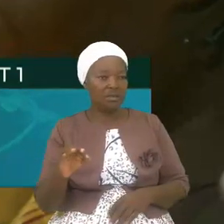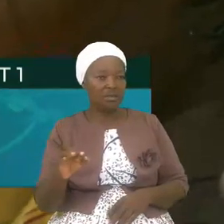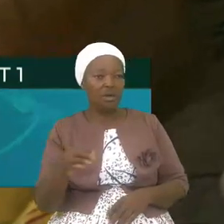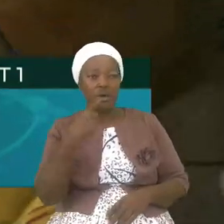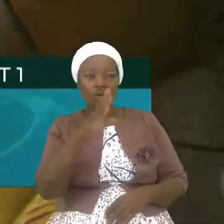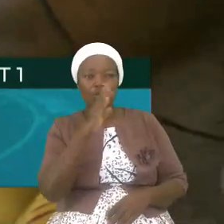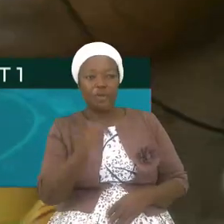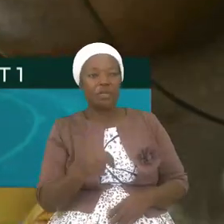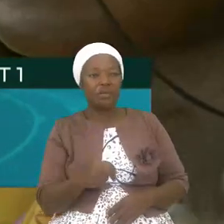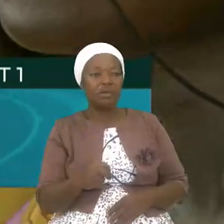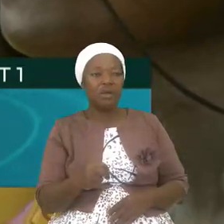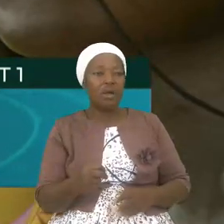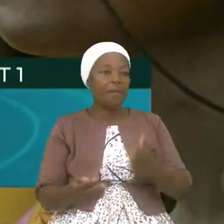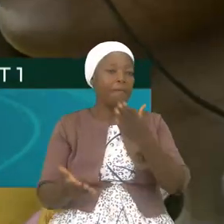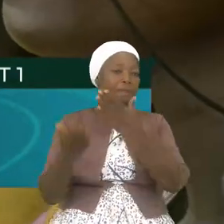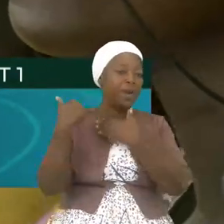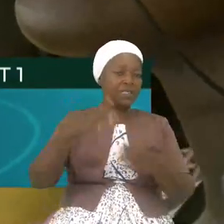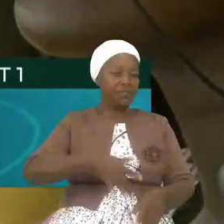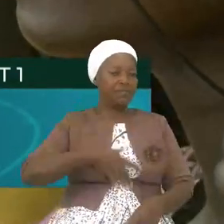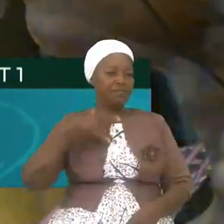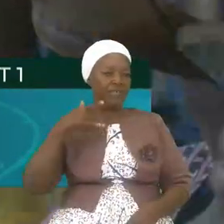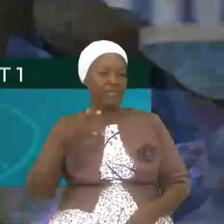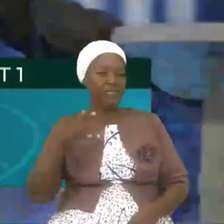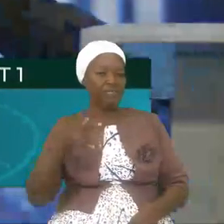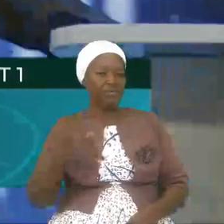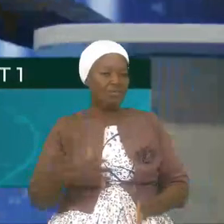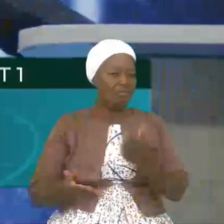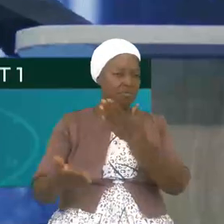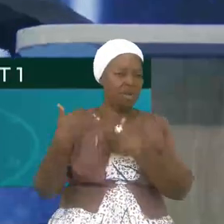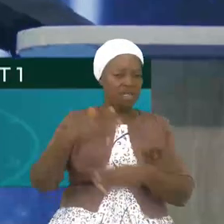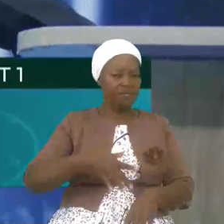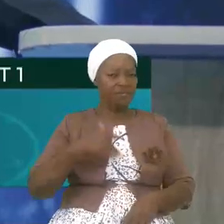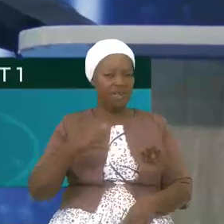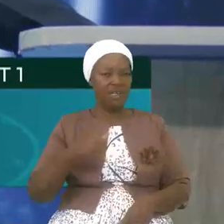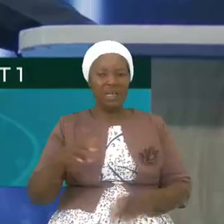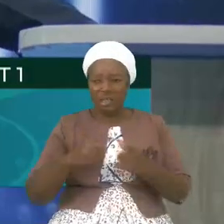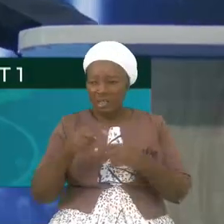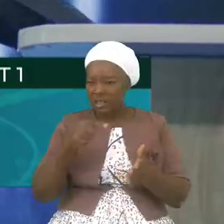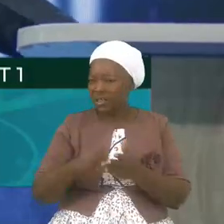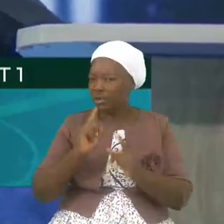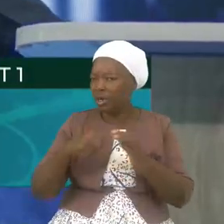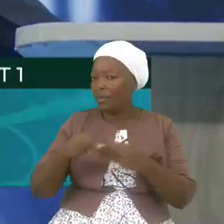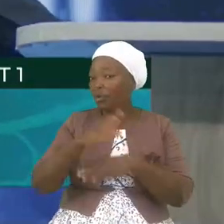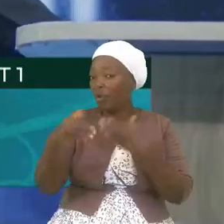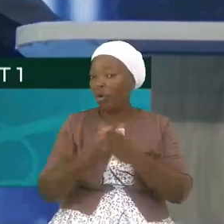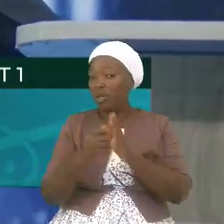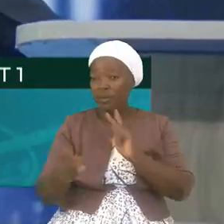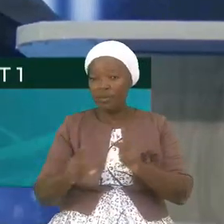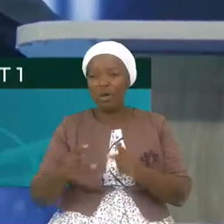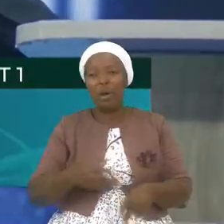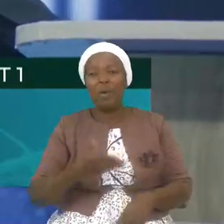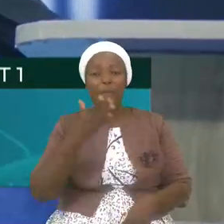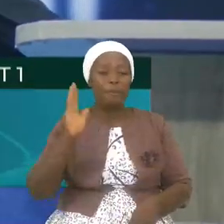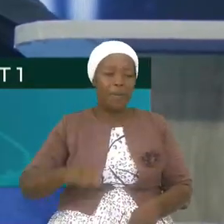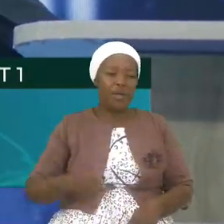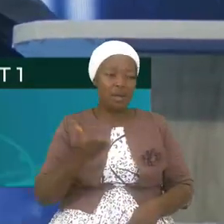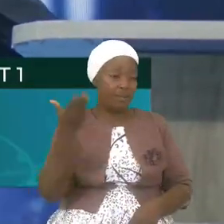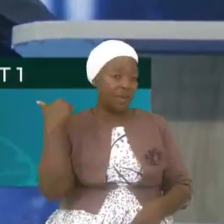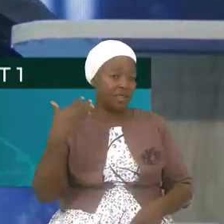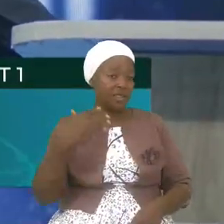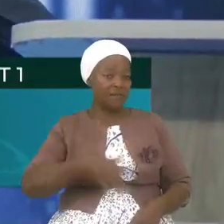tout sentiment, il parle des gens en particulier, et c'est applicable à Bethsaida. Ayant perdu